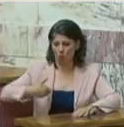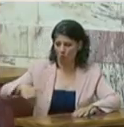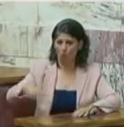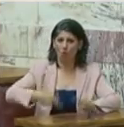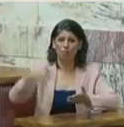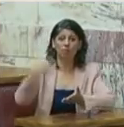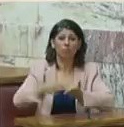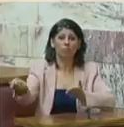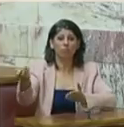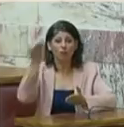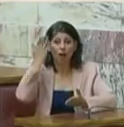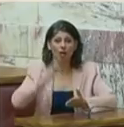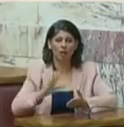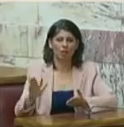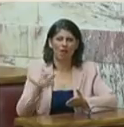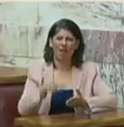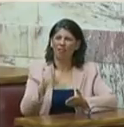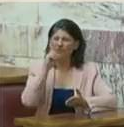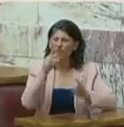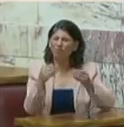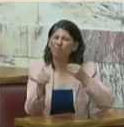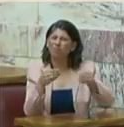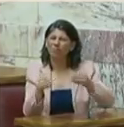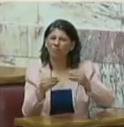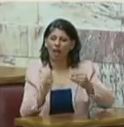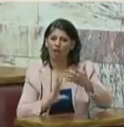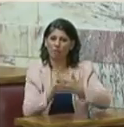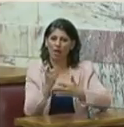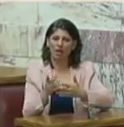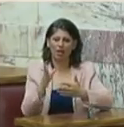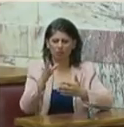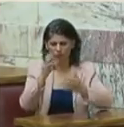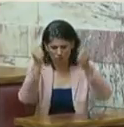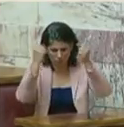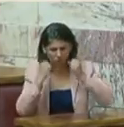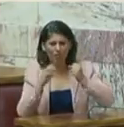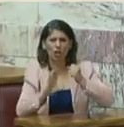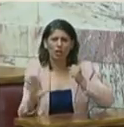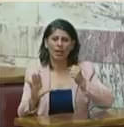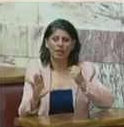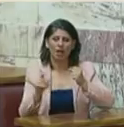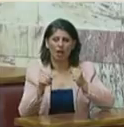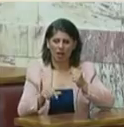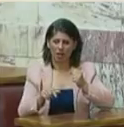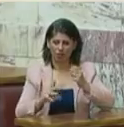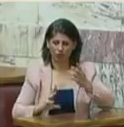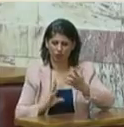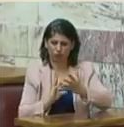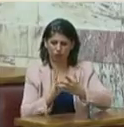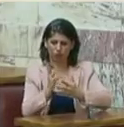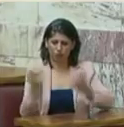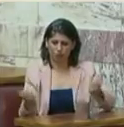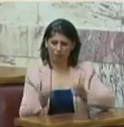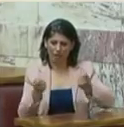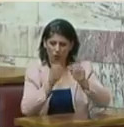ακόμα και στα χρόνια της επίπλαστης ευημερίας, της παθογένειας, ενός άναρχου παραγωγικού μοντέλου, που